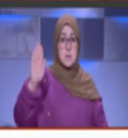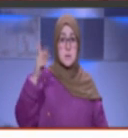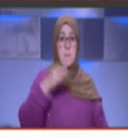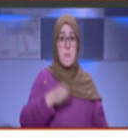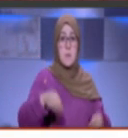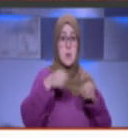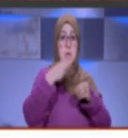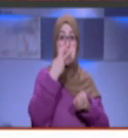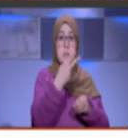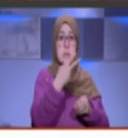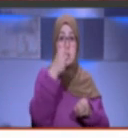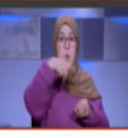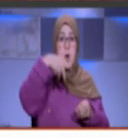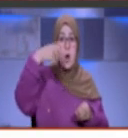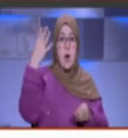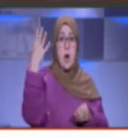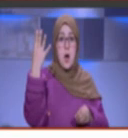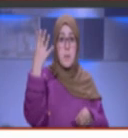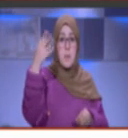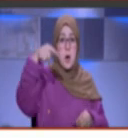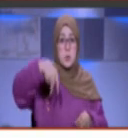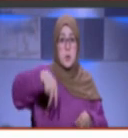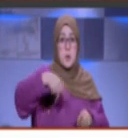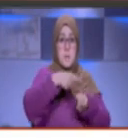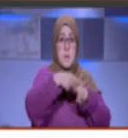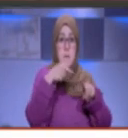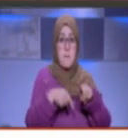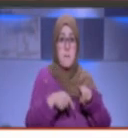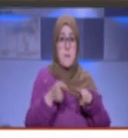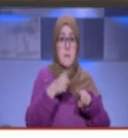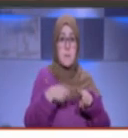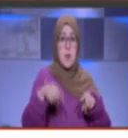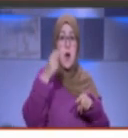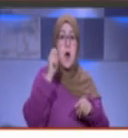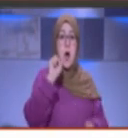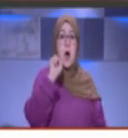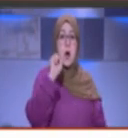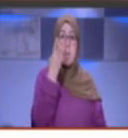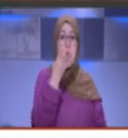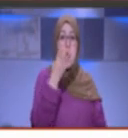2.84% عند مستوى 24 دولارا و